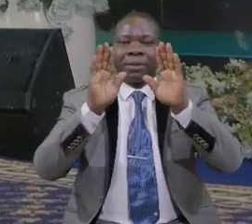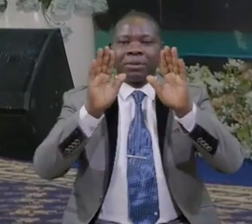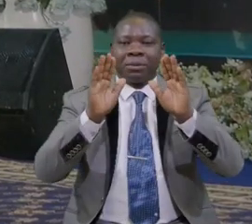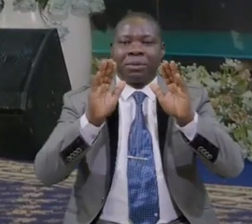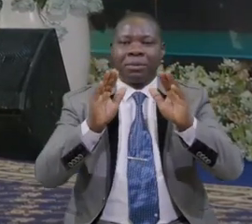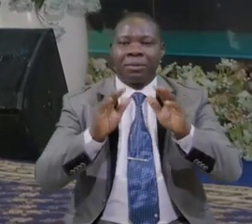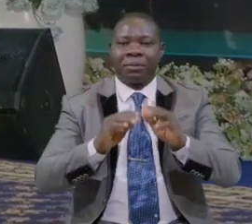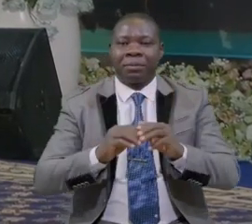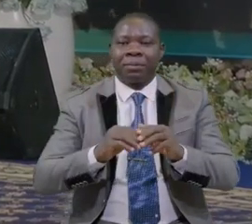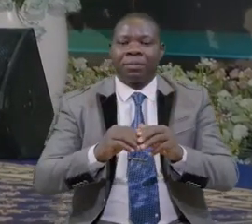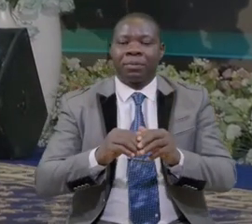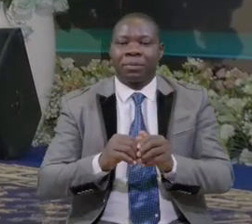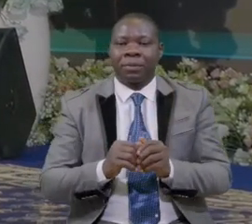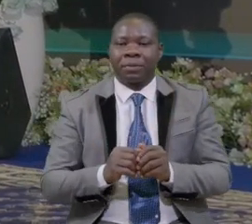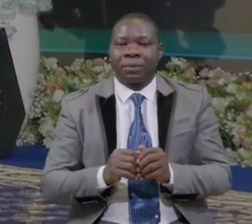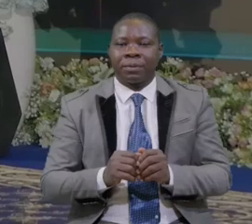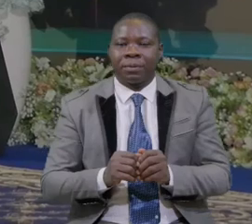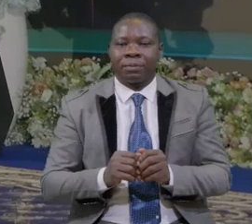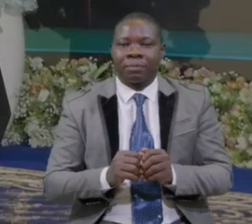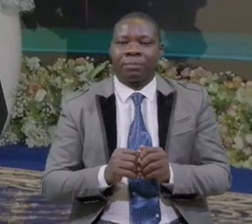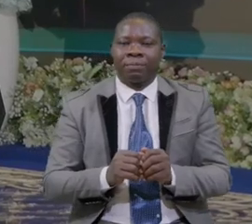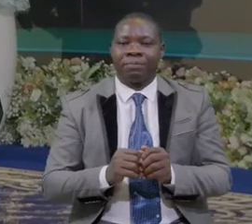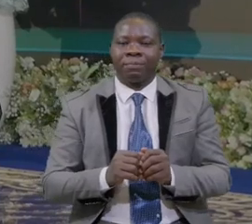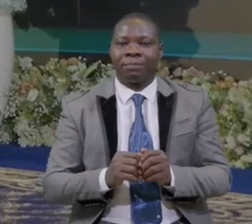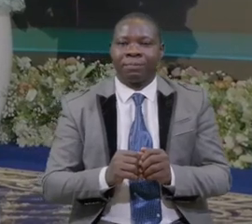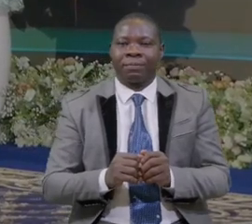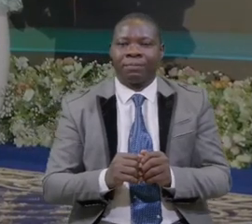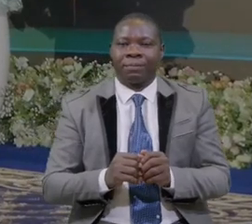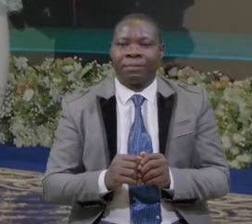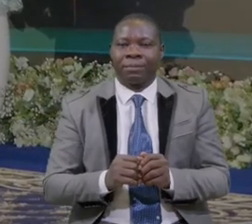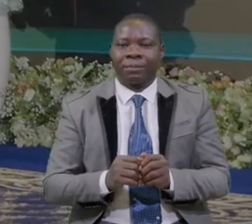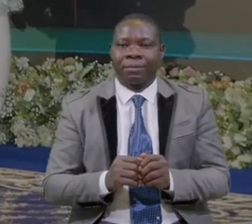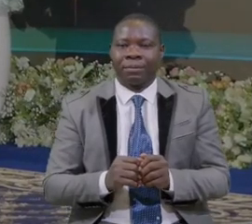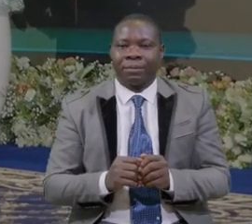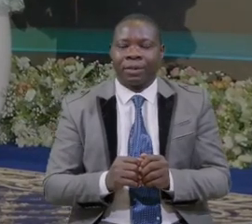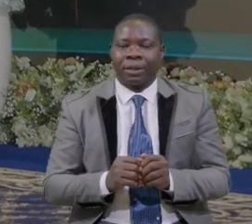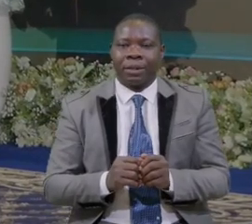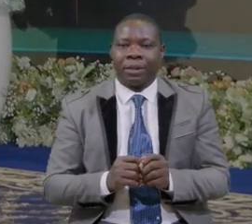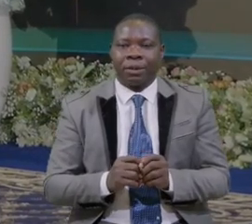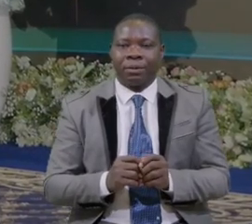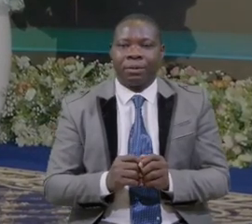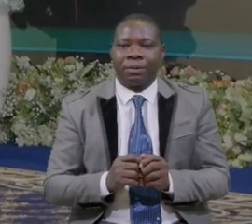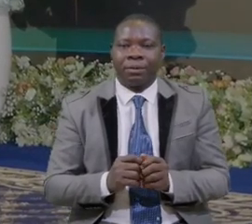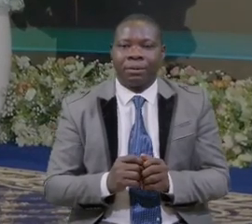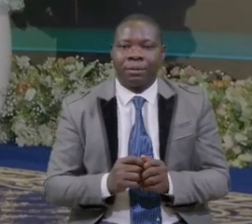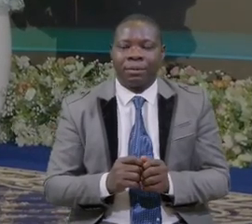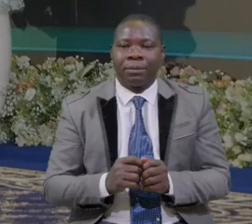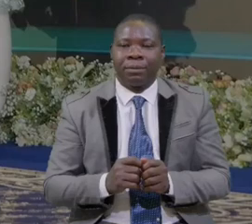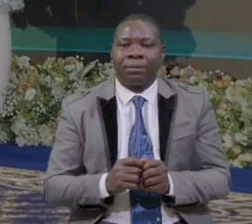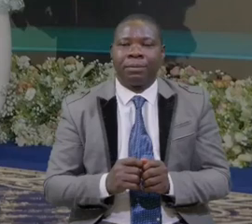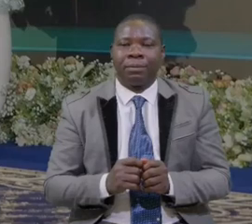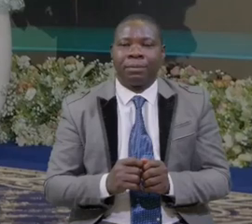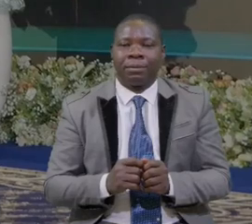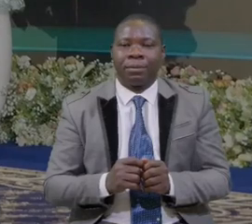d'être dans l'état de Rivers et prêcher de votre pupitre ici pour le reste du Nigeria